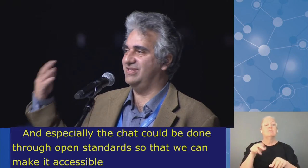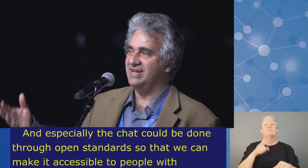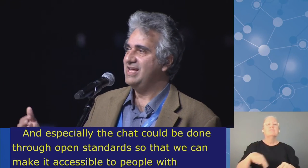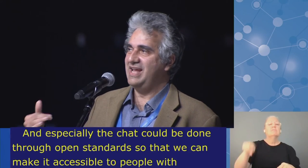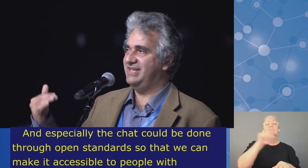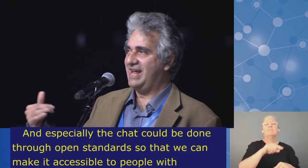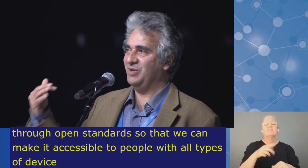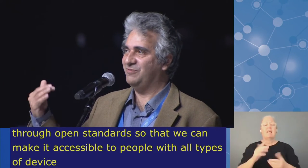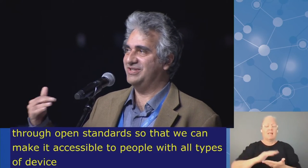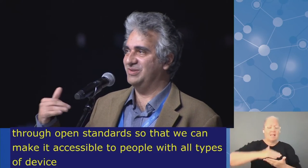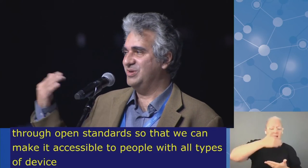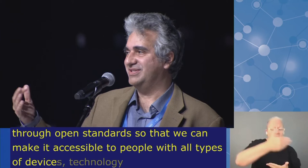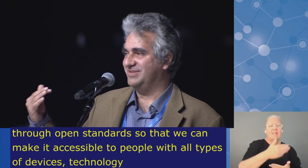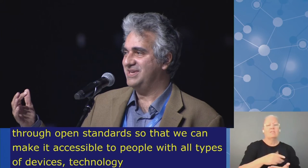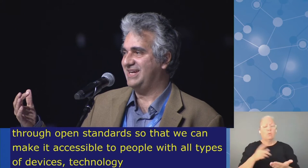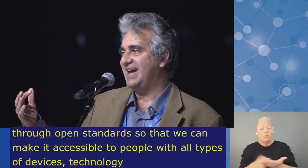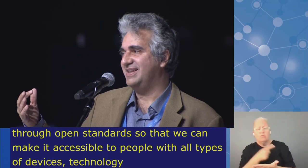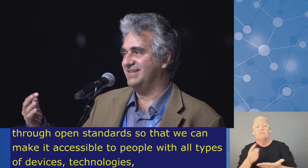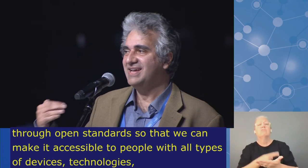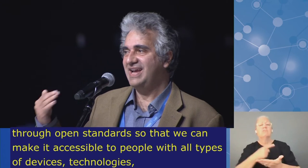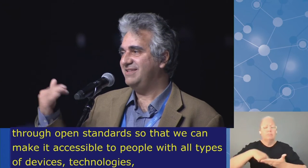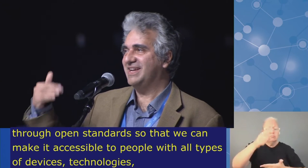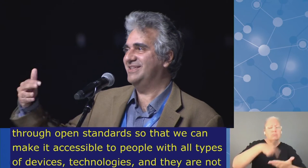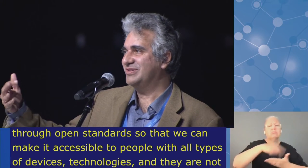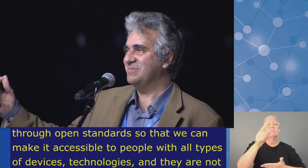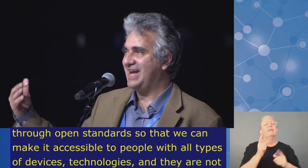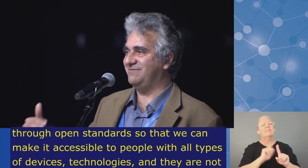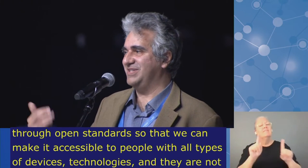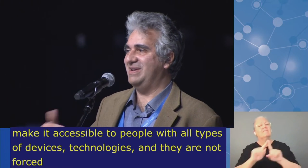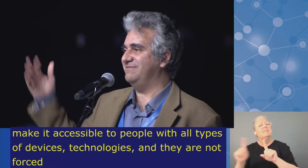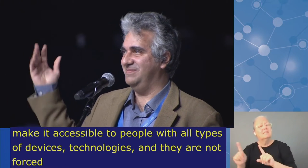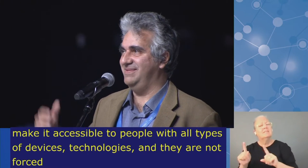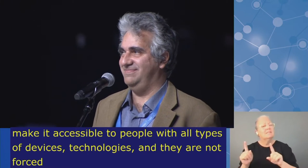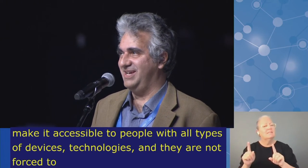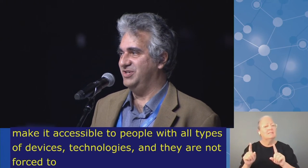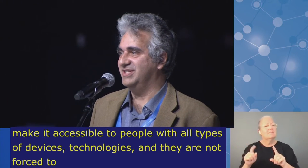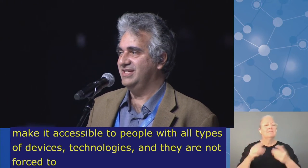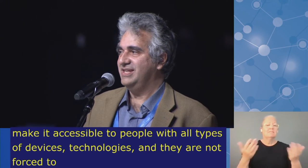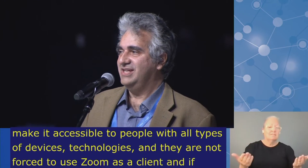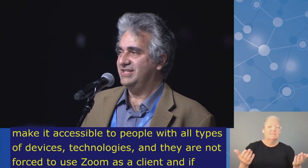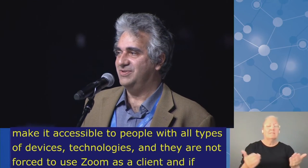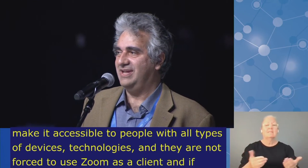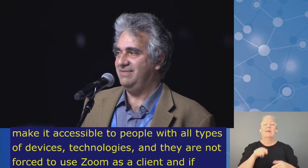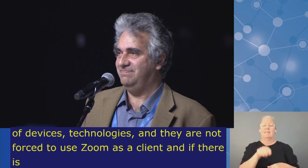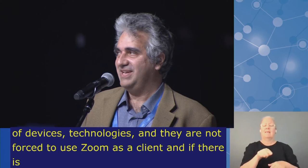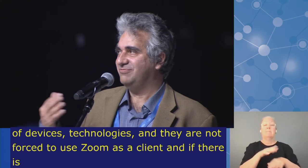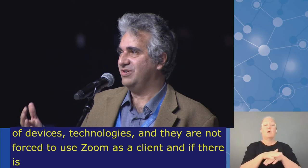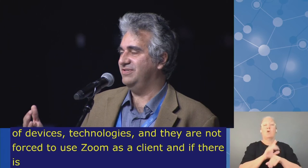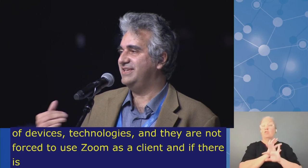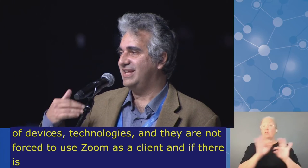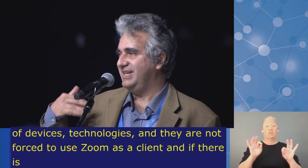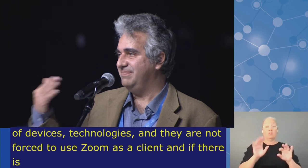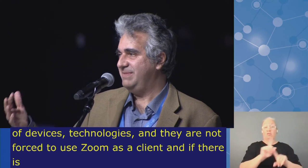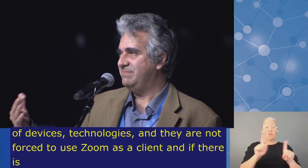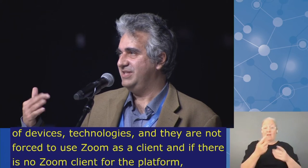будем пользоваться не коммерческими платформами, такими как Zoom, а вот платформами open source. Бесплатными.